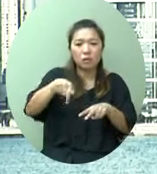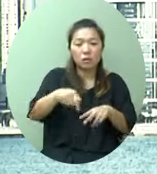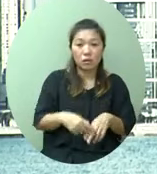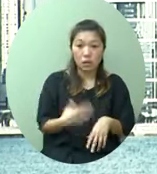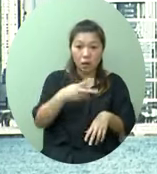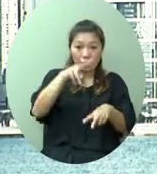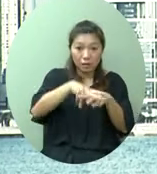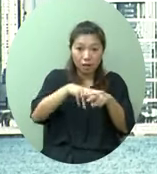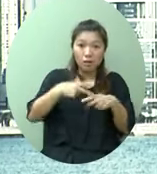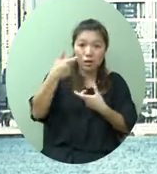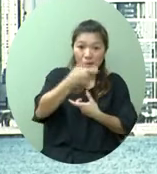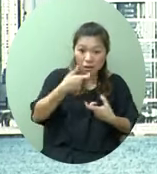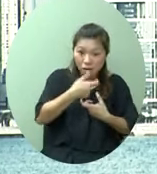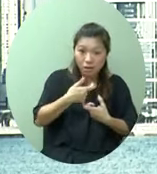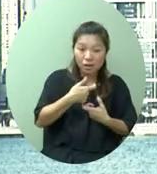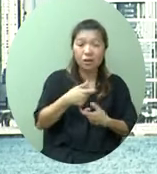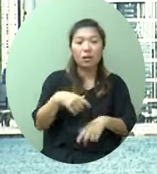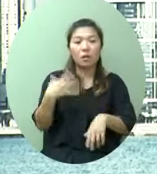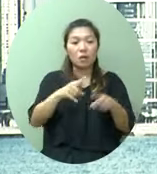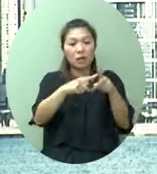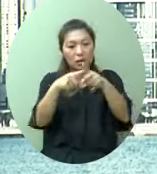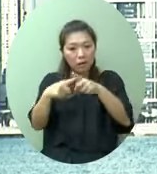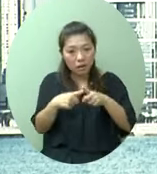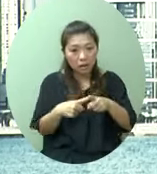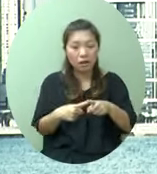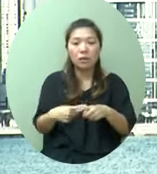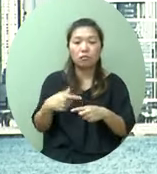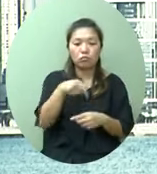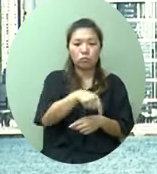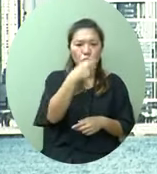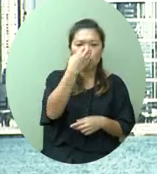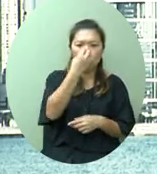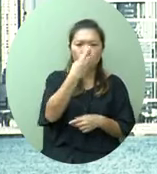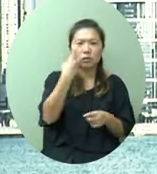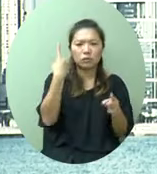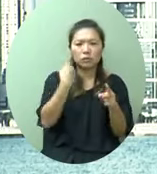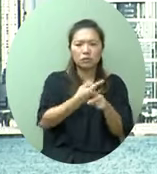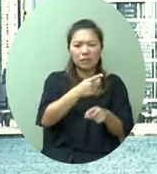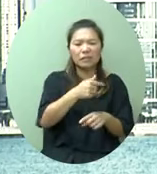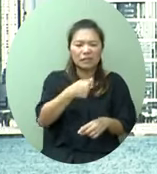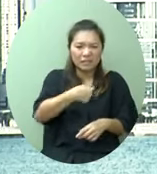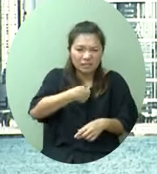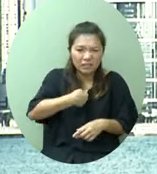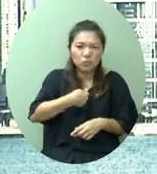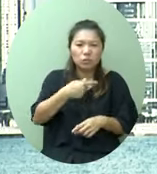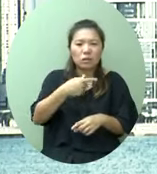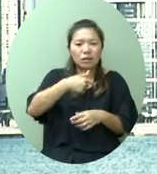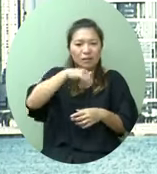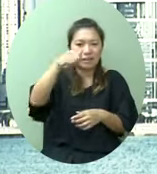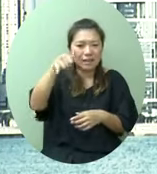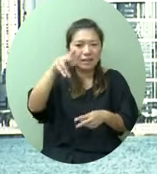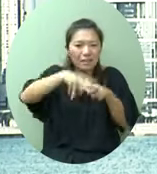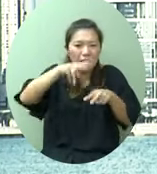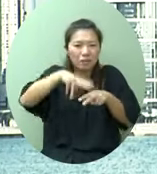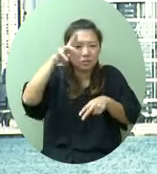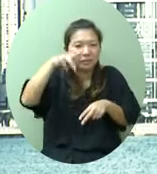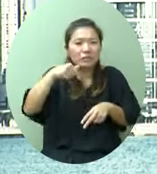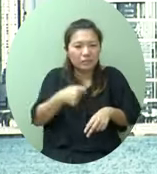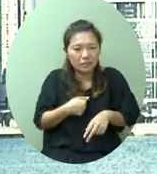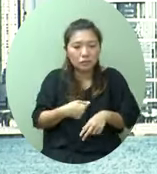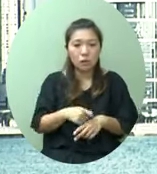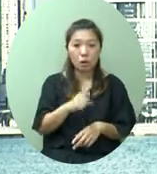論同經濟、民生各方面咧，香港市民係需要更加可以進入去內地嚇。當然國